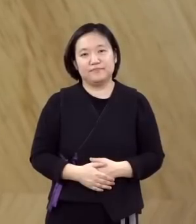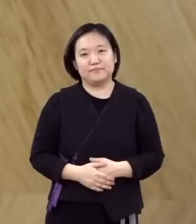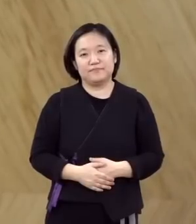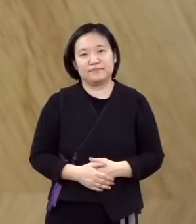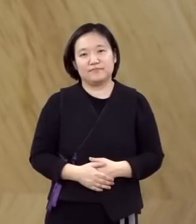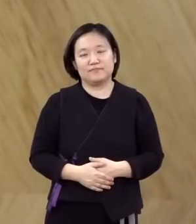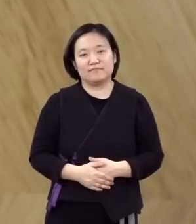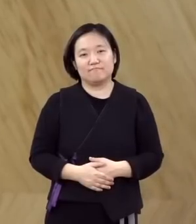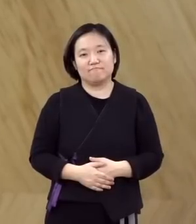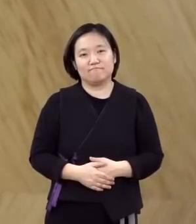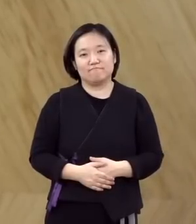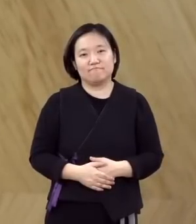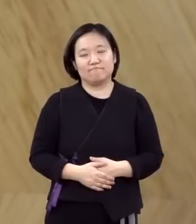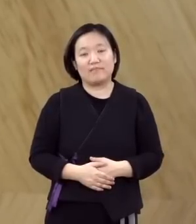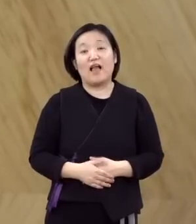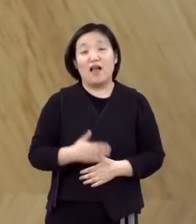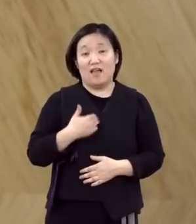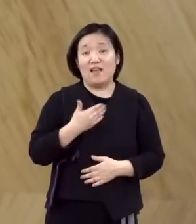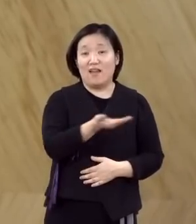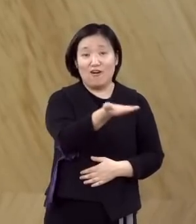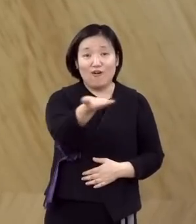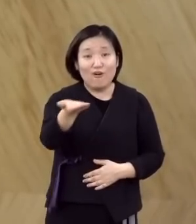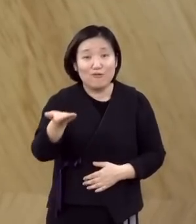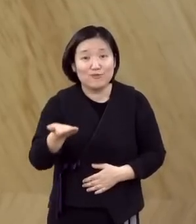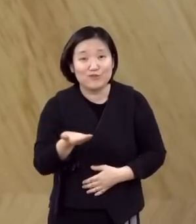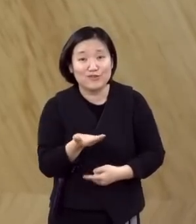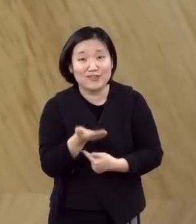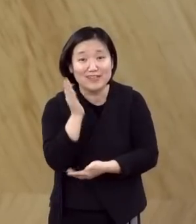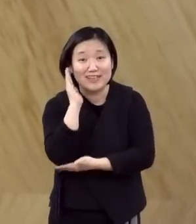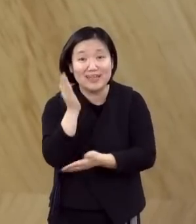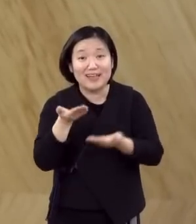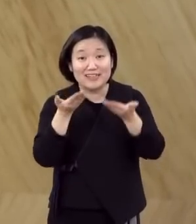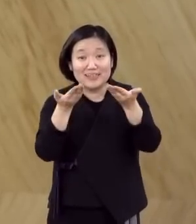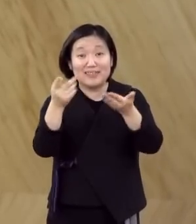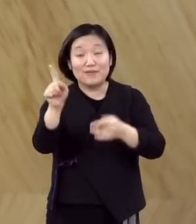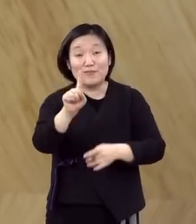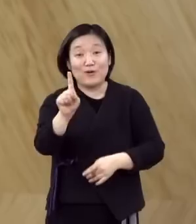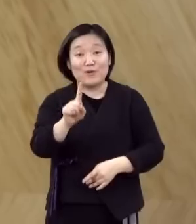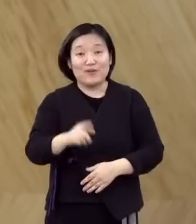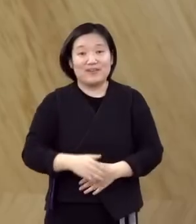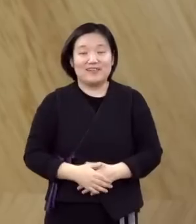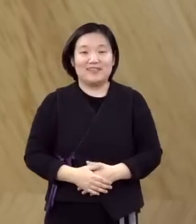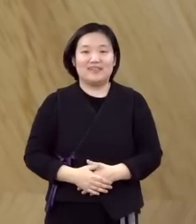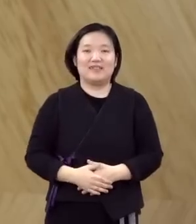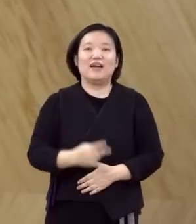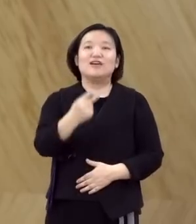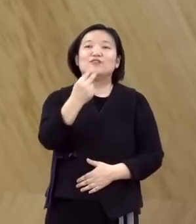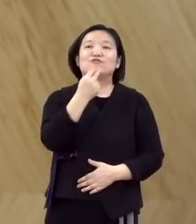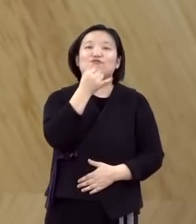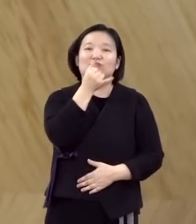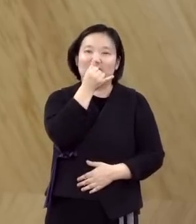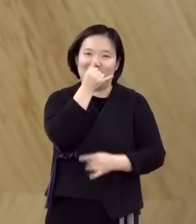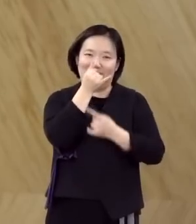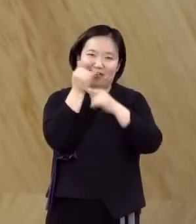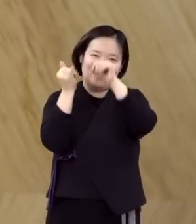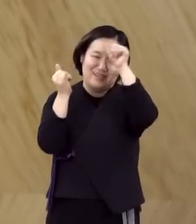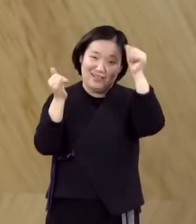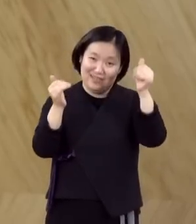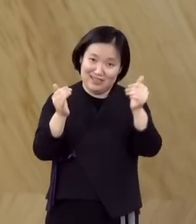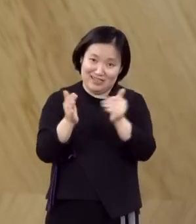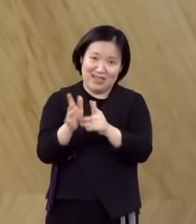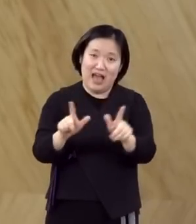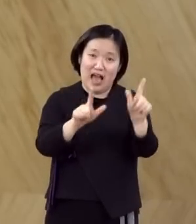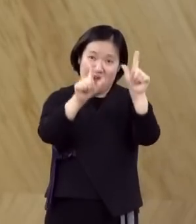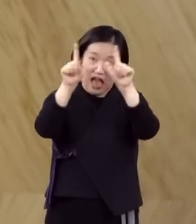예입니다,여러분.제가 여러분모두에게항상하는말이있습니다.우리